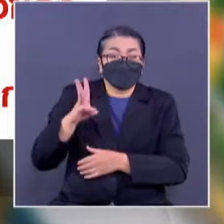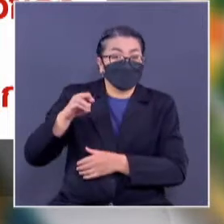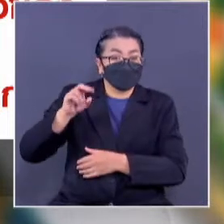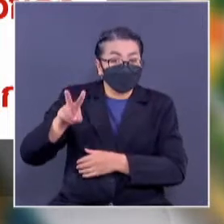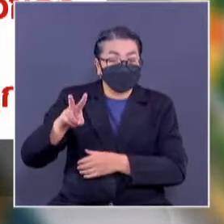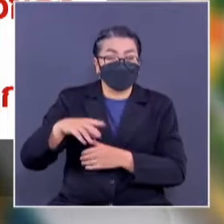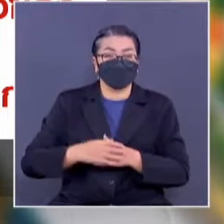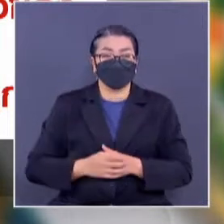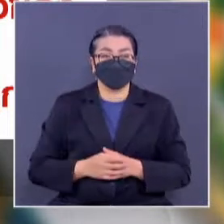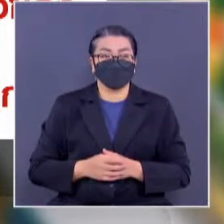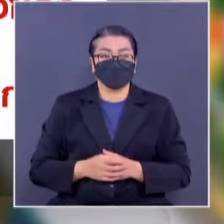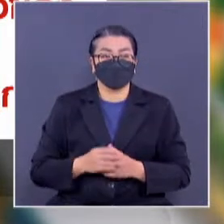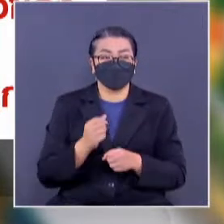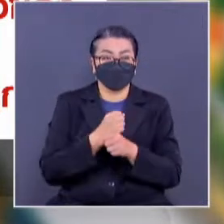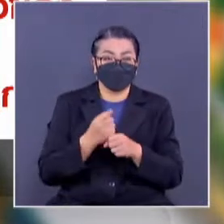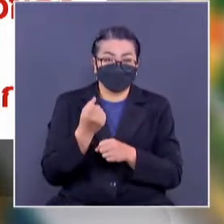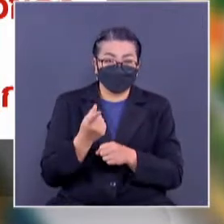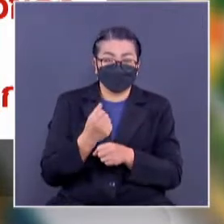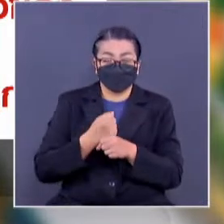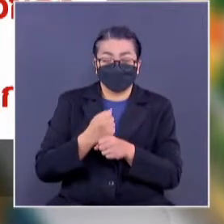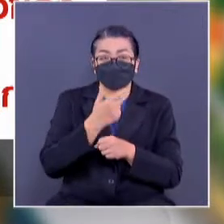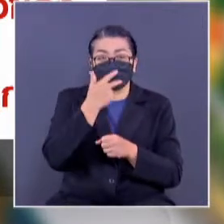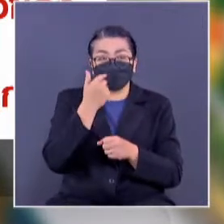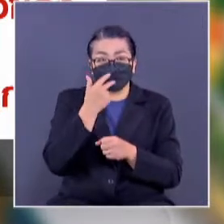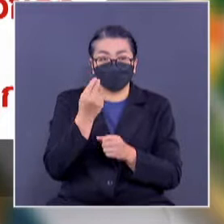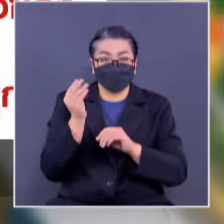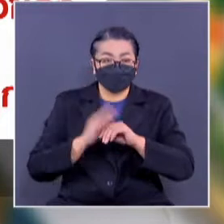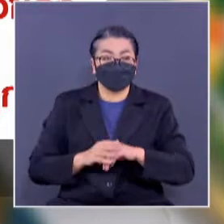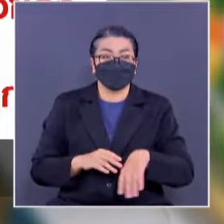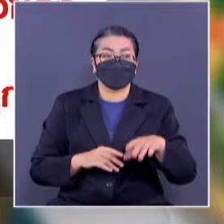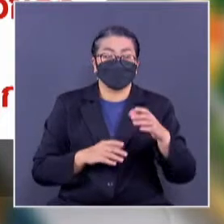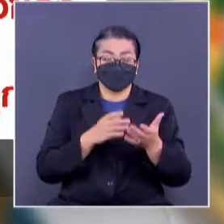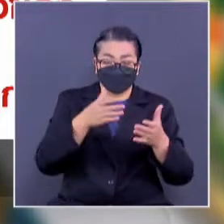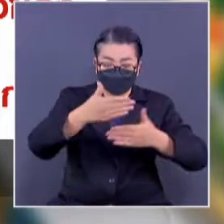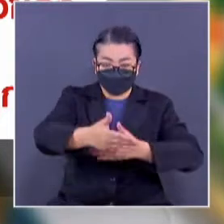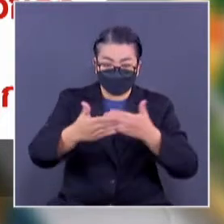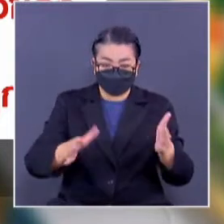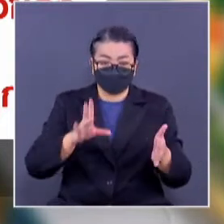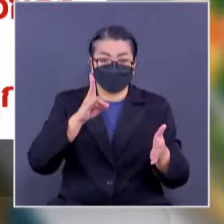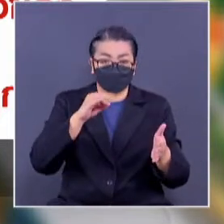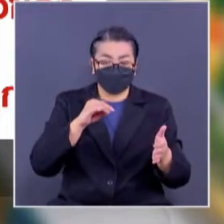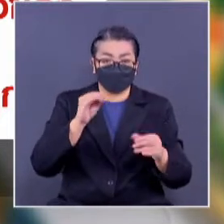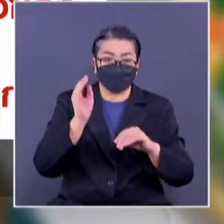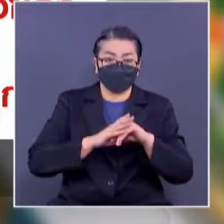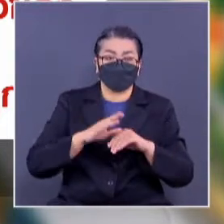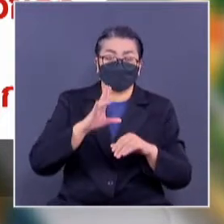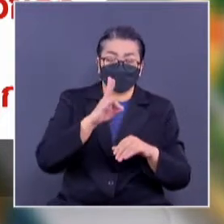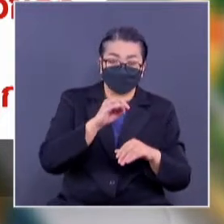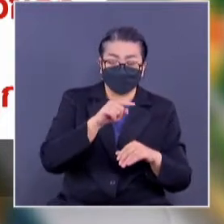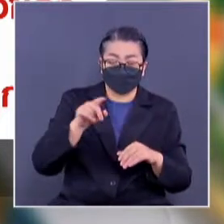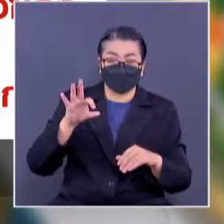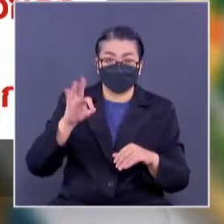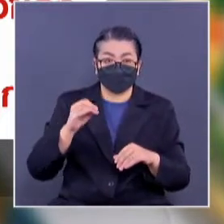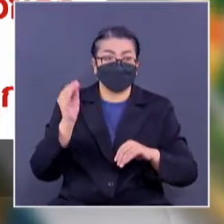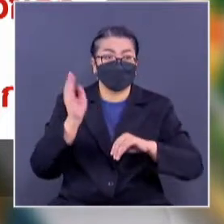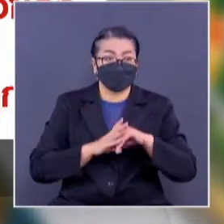วด1ลิตรนมสดนมข้นหวานแจ้งปรับราคาอีกลังละ70จนถึง90บาทหรือเฉลี่ยป